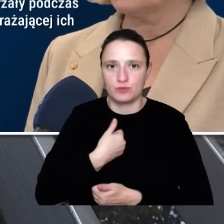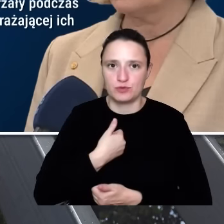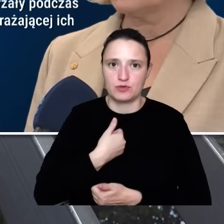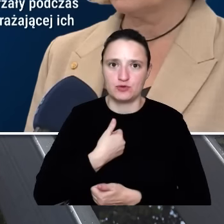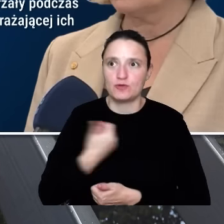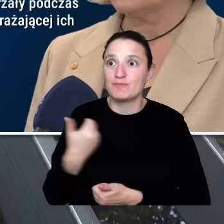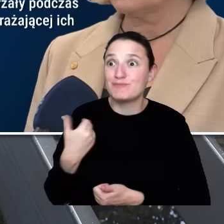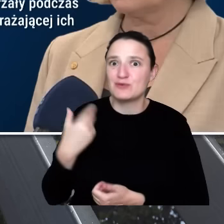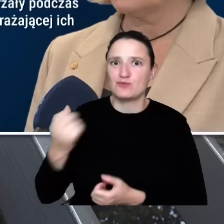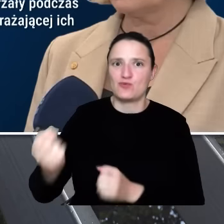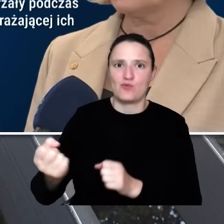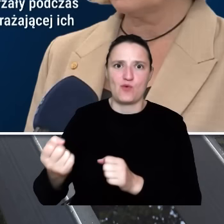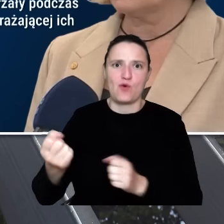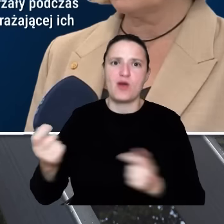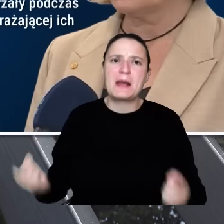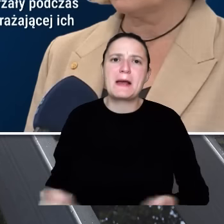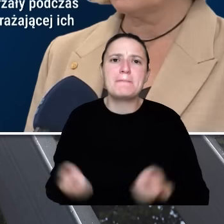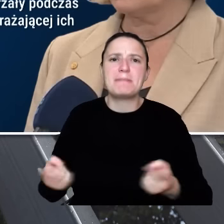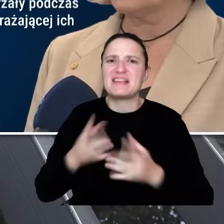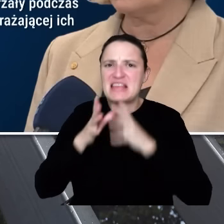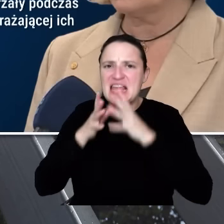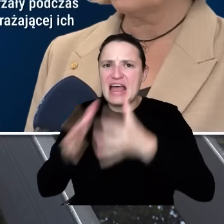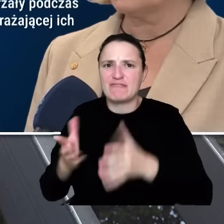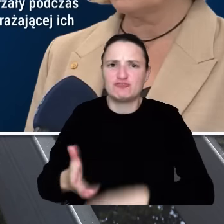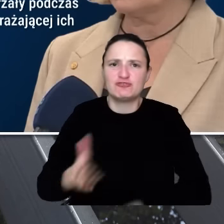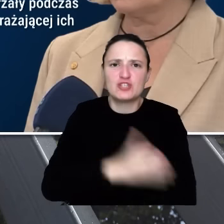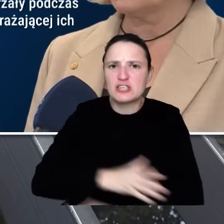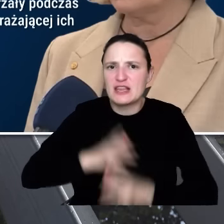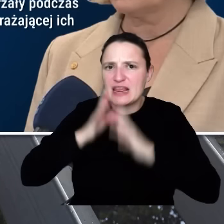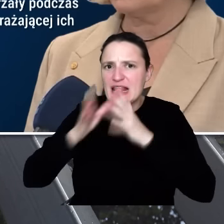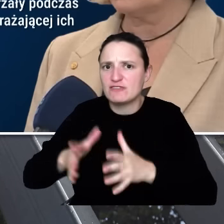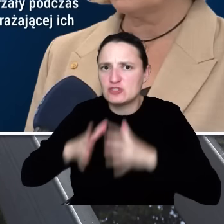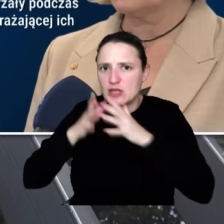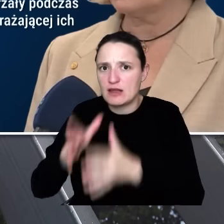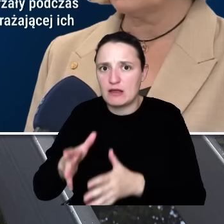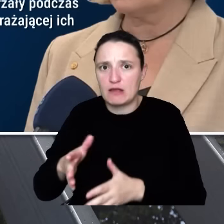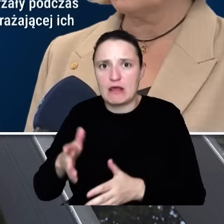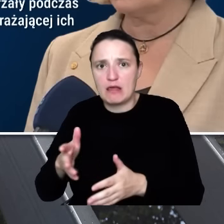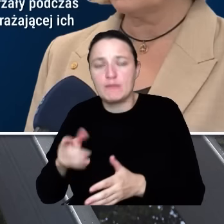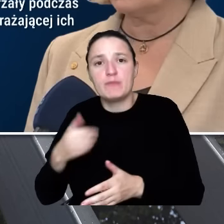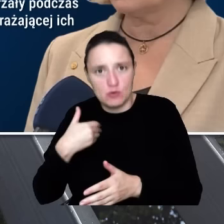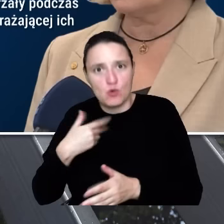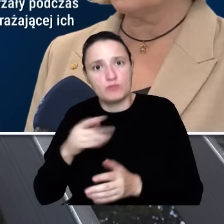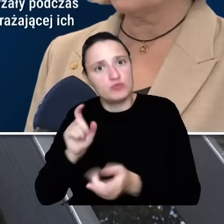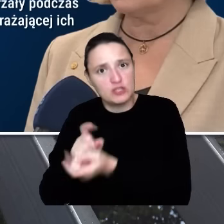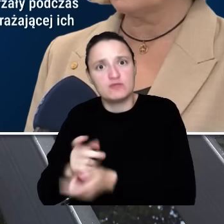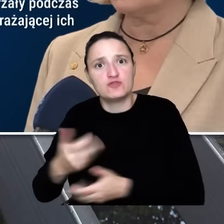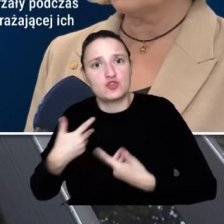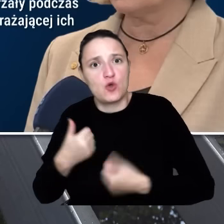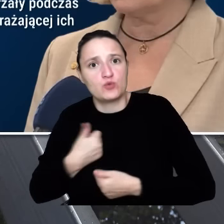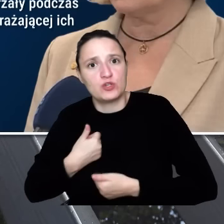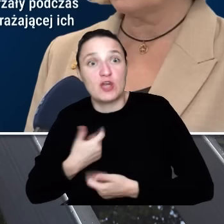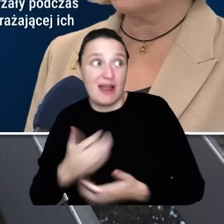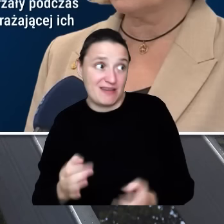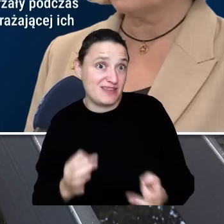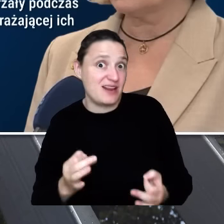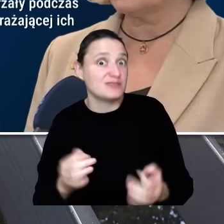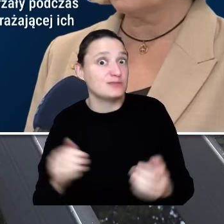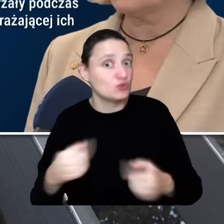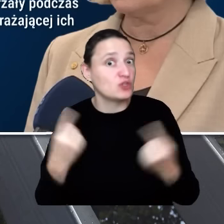obiektem kampanii nienawiści, to mamy prawo zastanawiać się, czy nie doszło do sytuacji, w której żołnierze